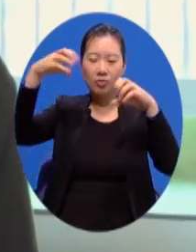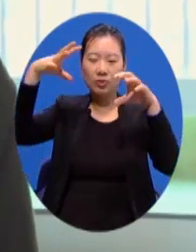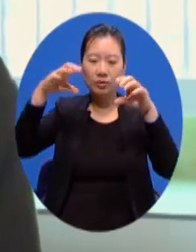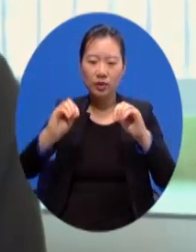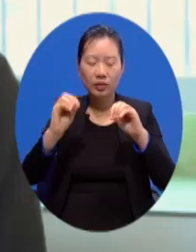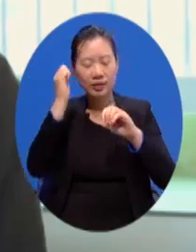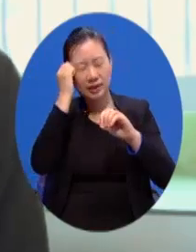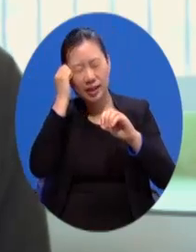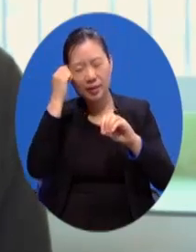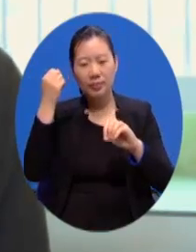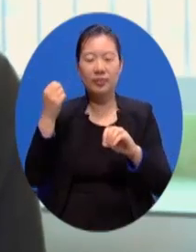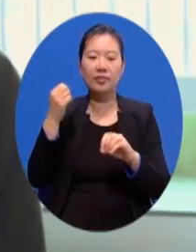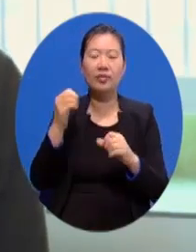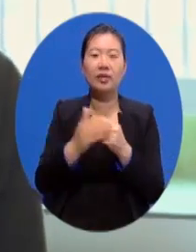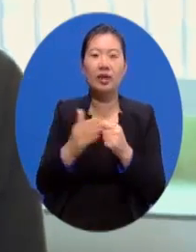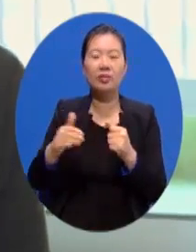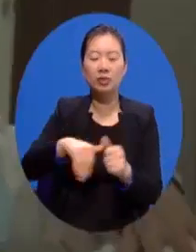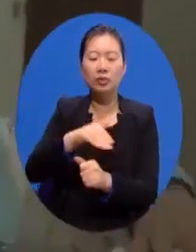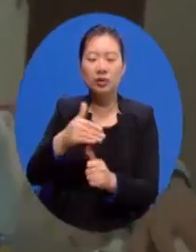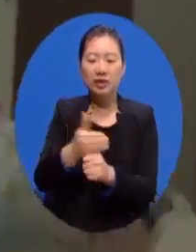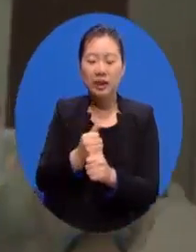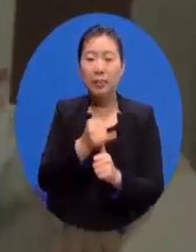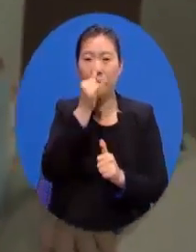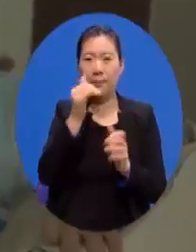취침 모드로 들어가서 분위기 잡고 뭐.